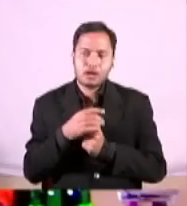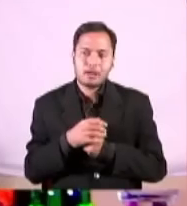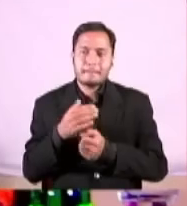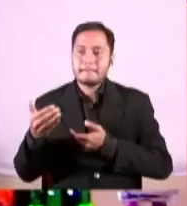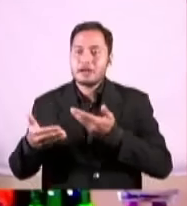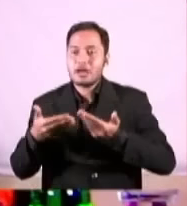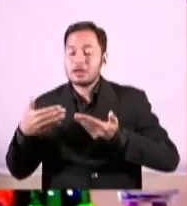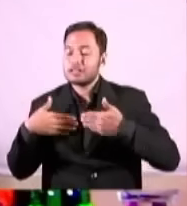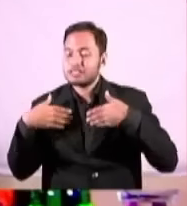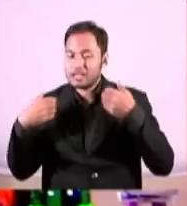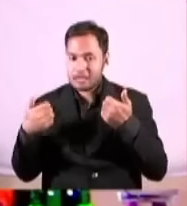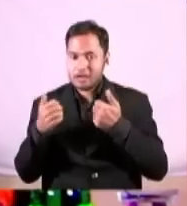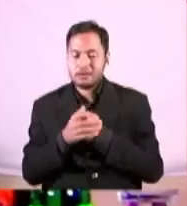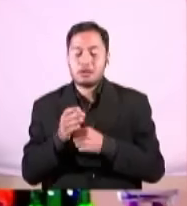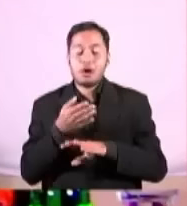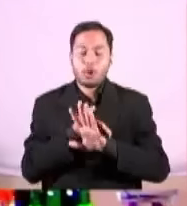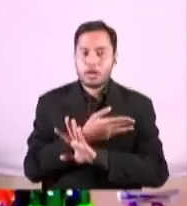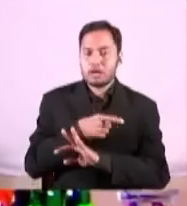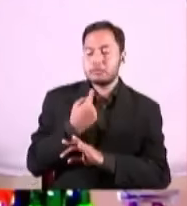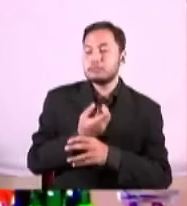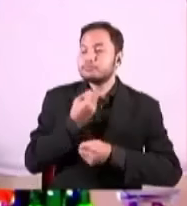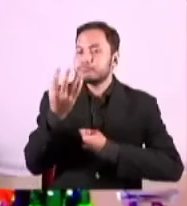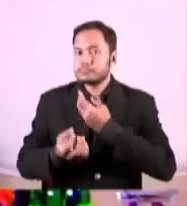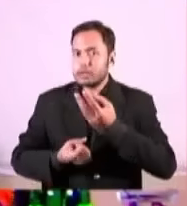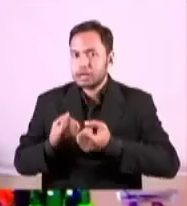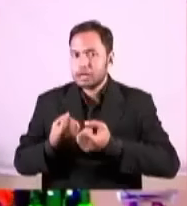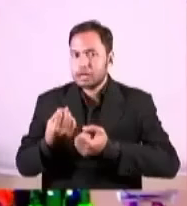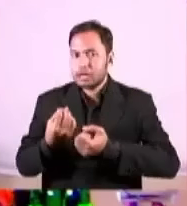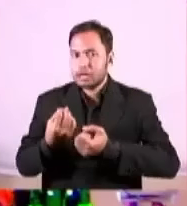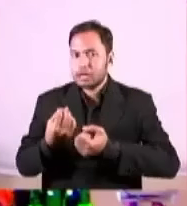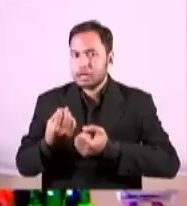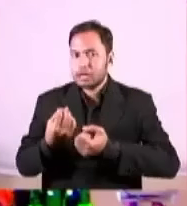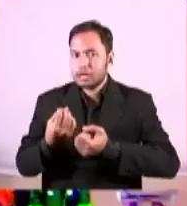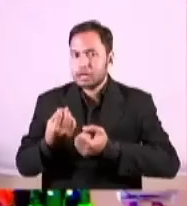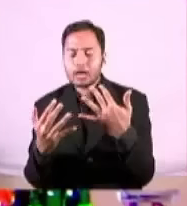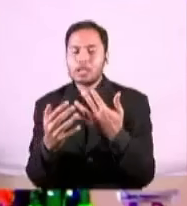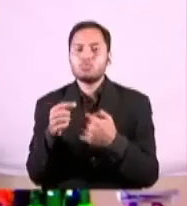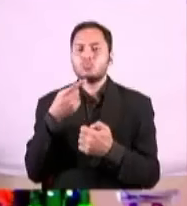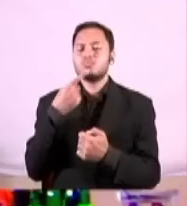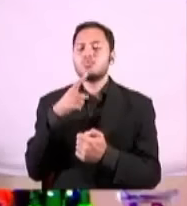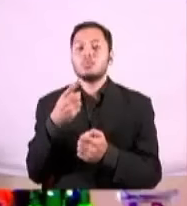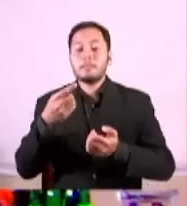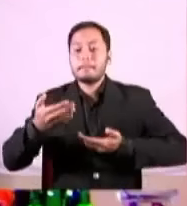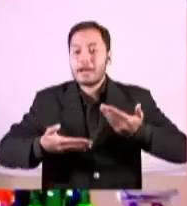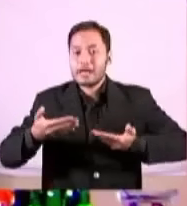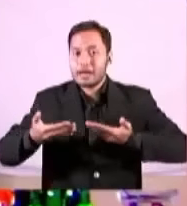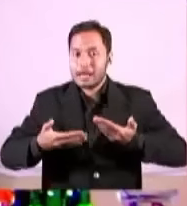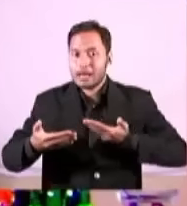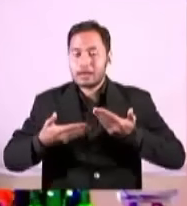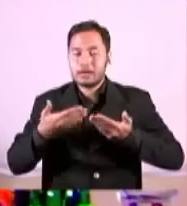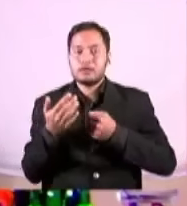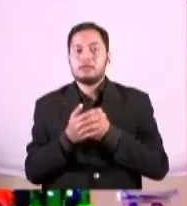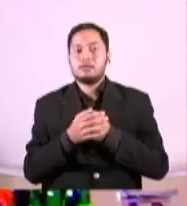menyampaikan Bagaimana masyarakat kita ini butuh pelayanan pelayanan ini menurut saya salah satunya pelayanan yang